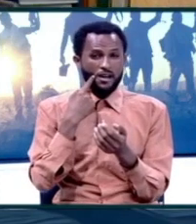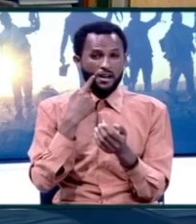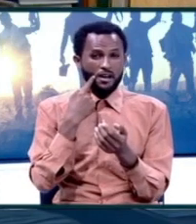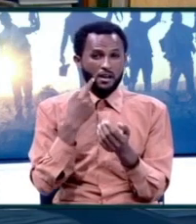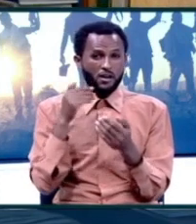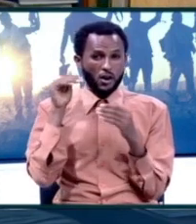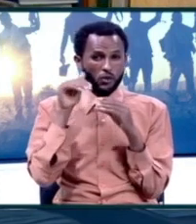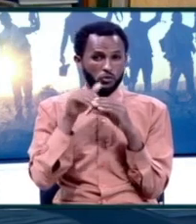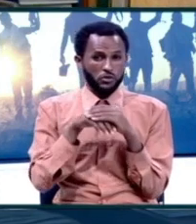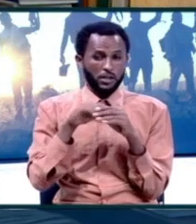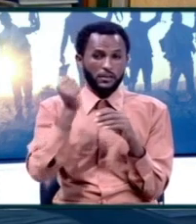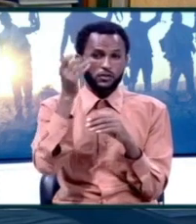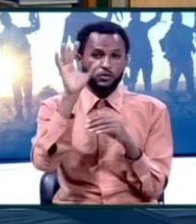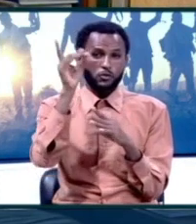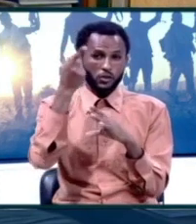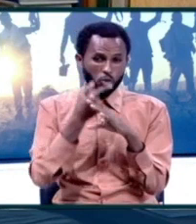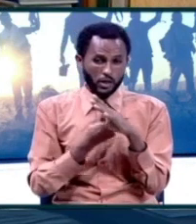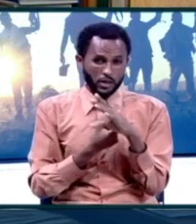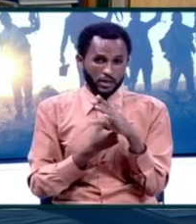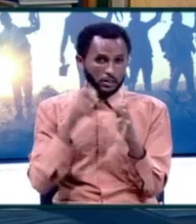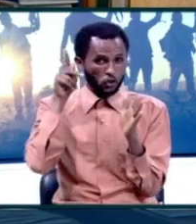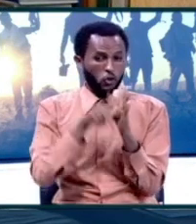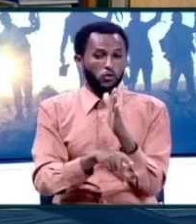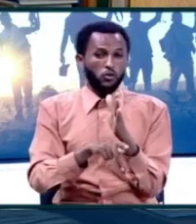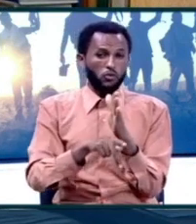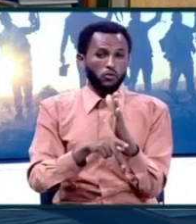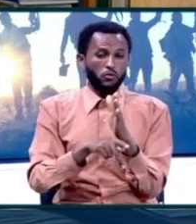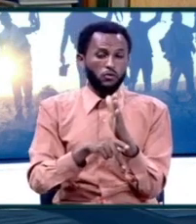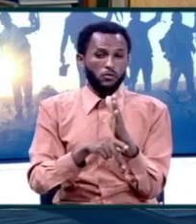ኣብ ውሽጢ 18 ወርሒ ዝተቐትሉ